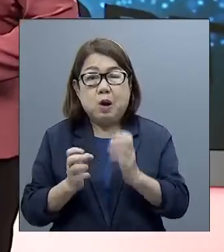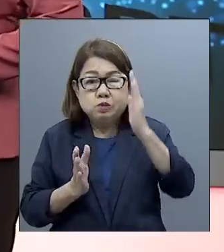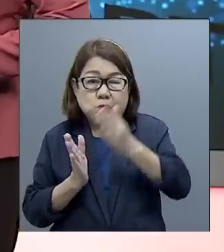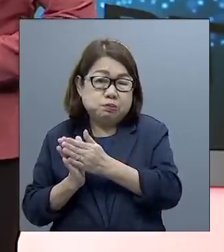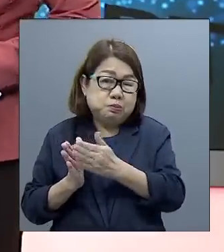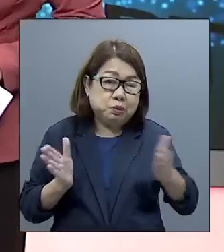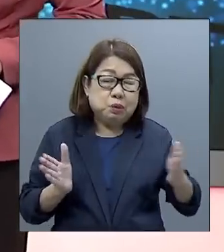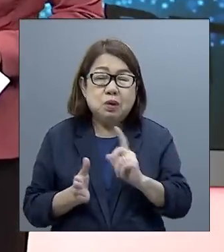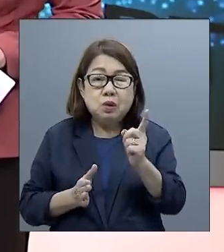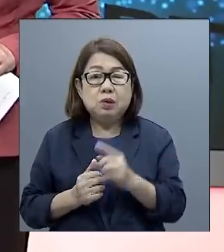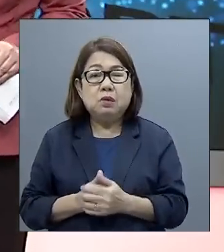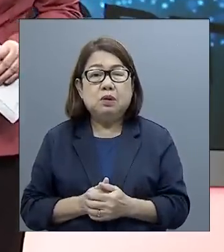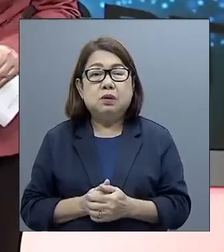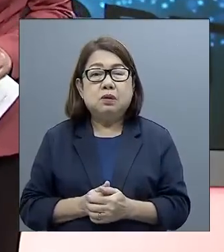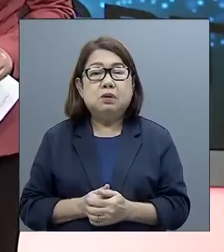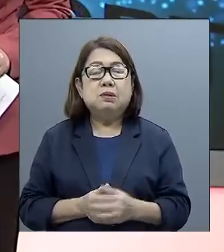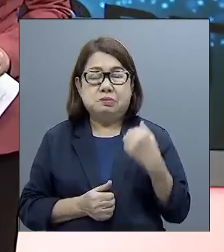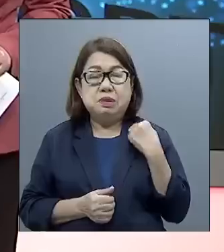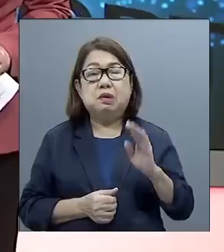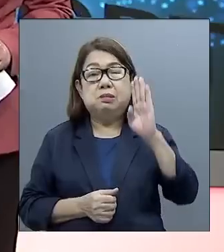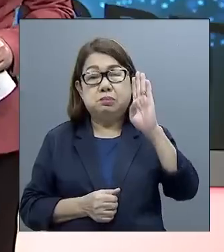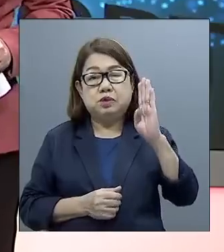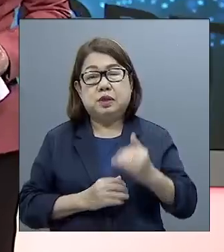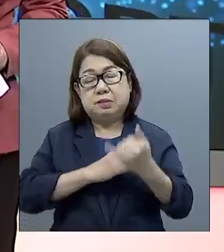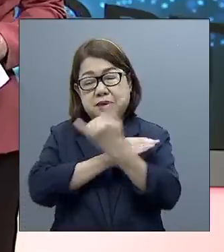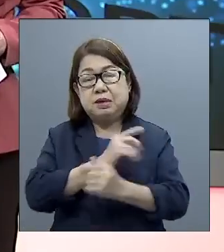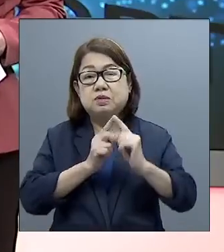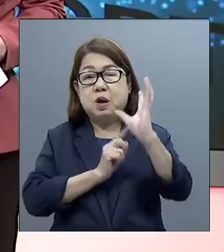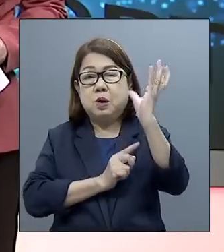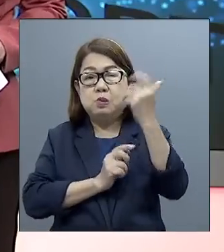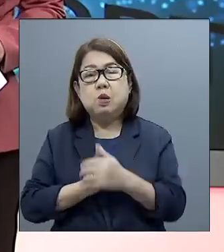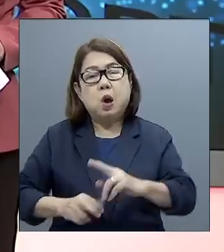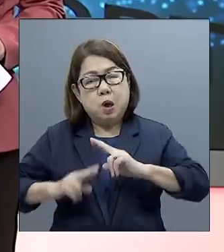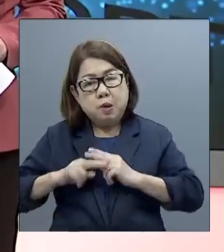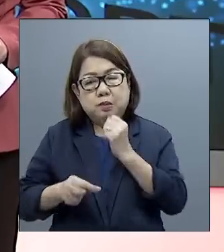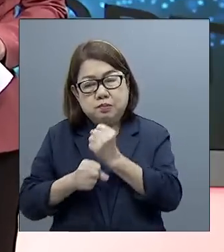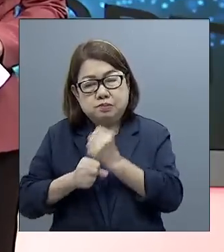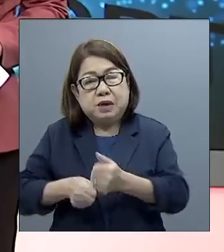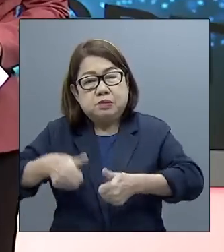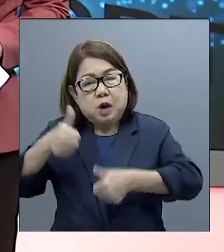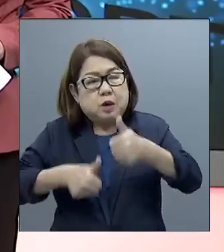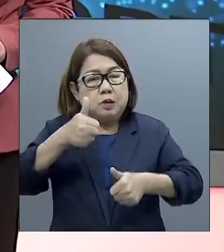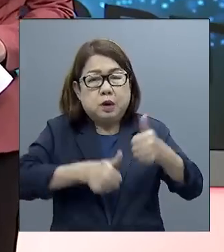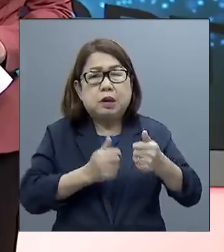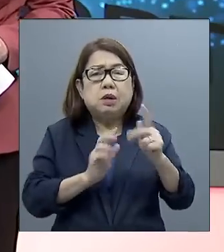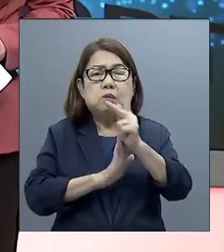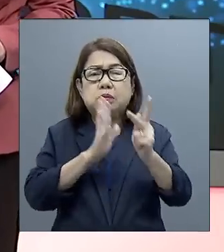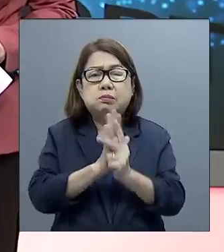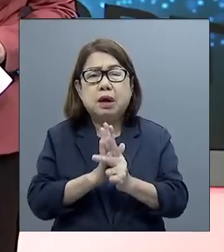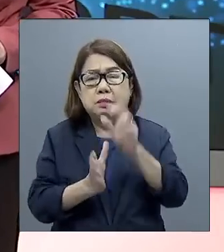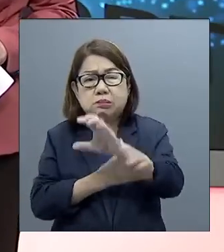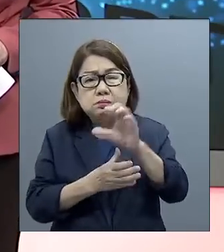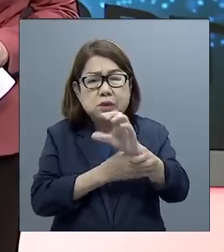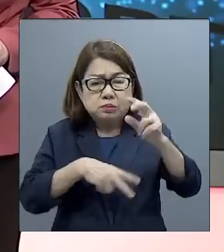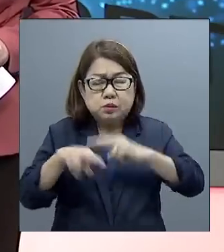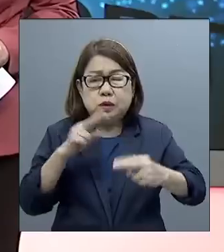วค่ะนั่นคือการที่บริษัททั่วโลกแข่งขันการพัฒนา AI โดยที่ไม่มีกฎหมายควบคุมอาจจะทำให้